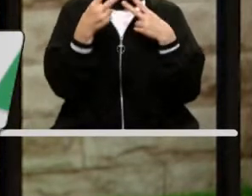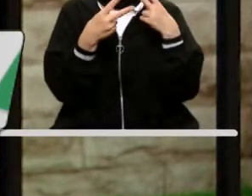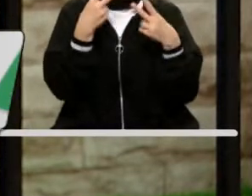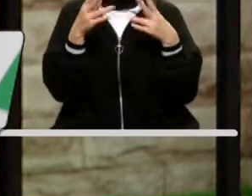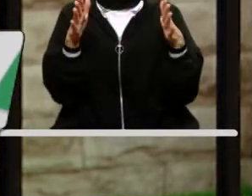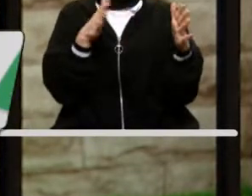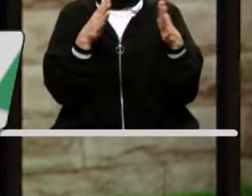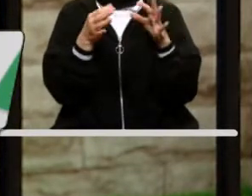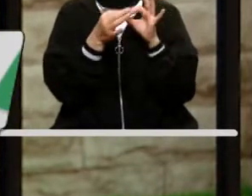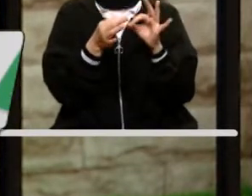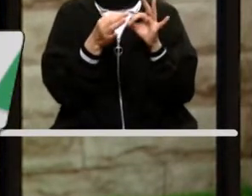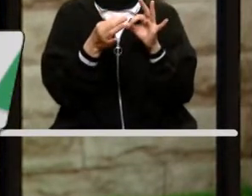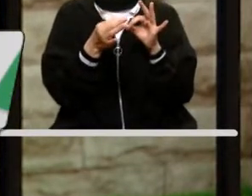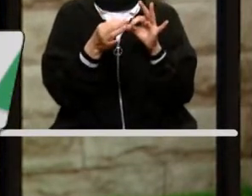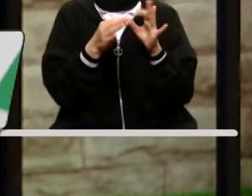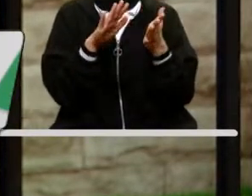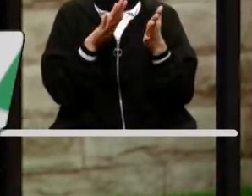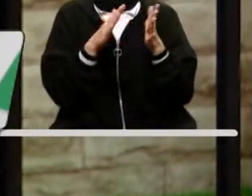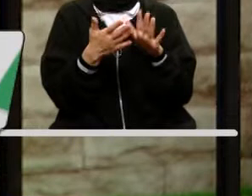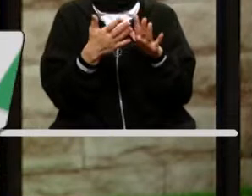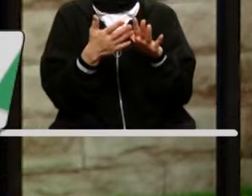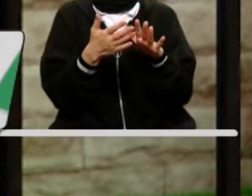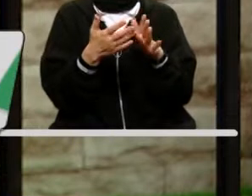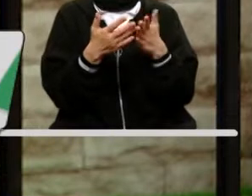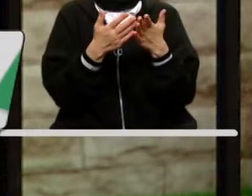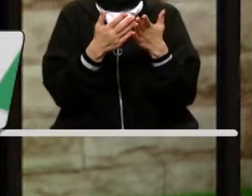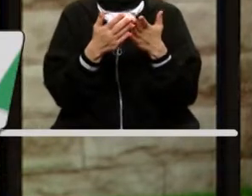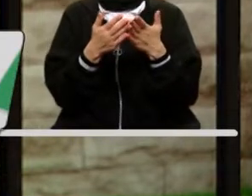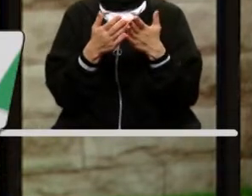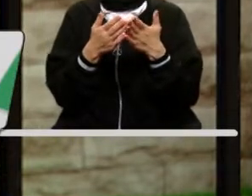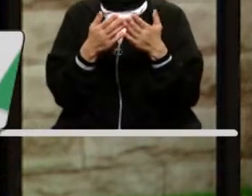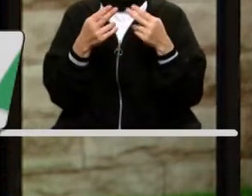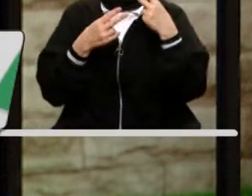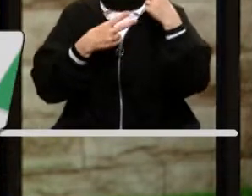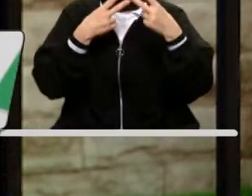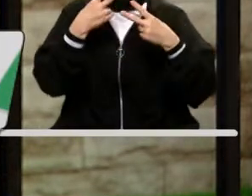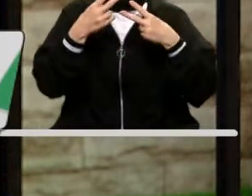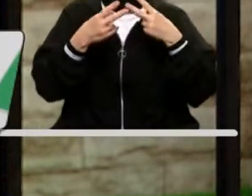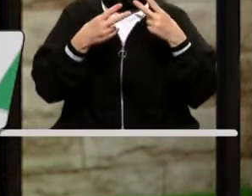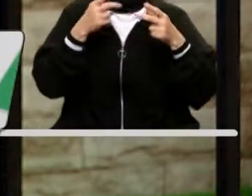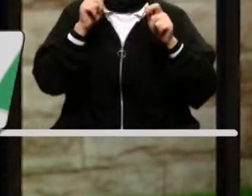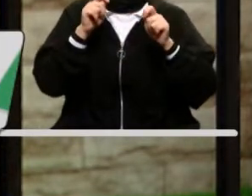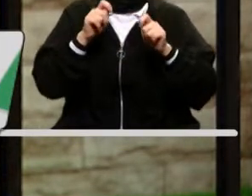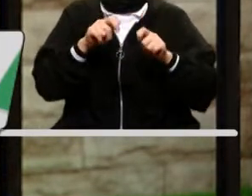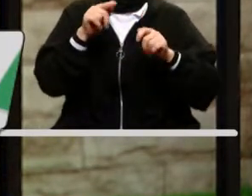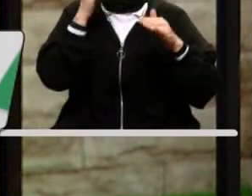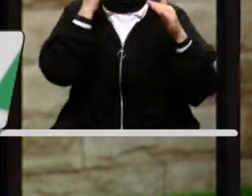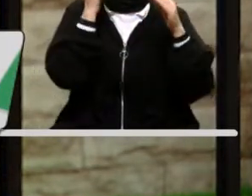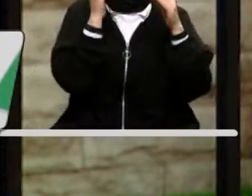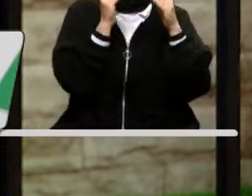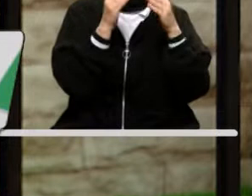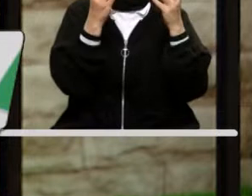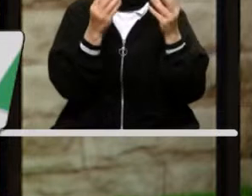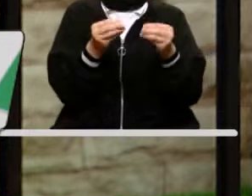iletişim ya da nüans çok farklı olmalı diye düşünüyorum. Eğer uyumlu olursa